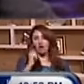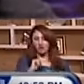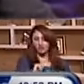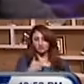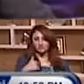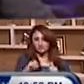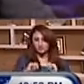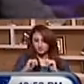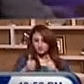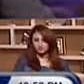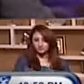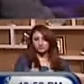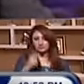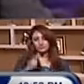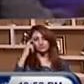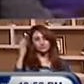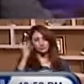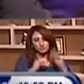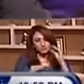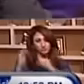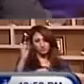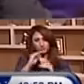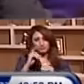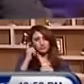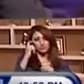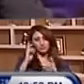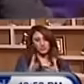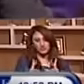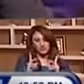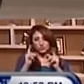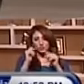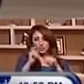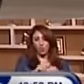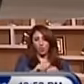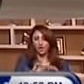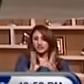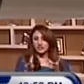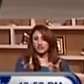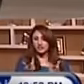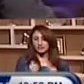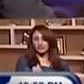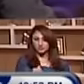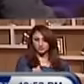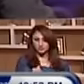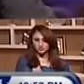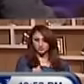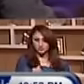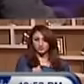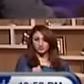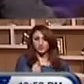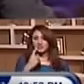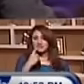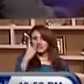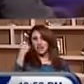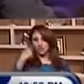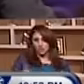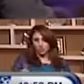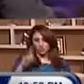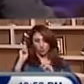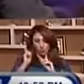بس نرجع بقى للاستراتيجيه كلها. اتفضل، ايه الوقت اللي خدته قد ايه، وايه اللي شجعك على دي؟ احنا خدنا سنه ونص،